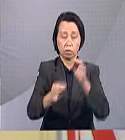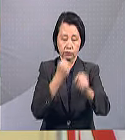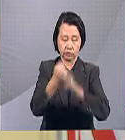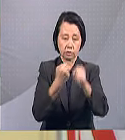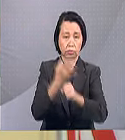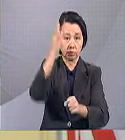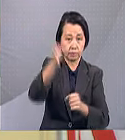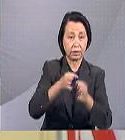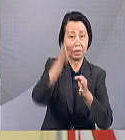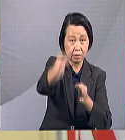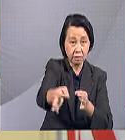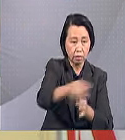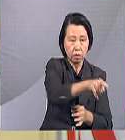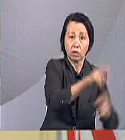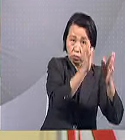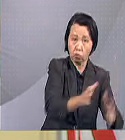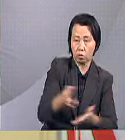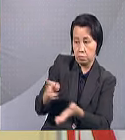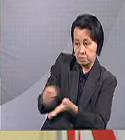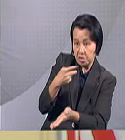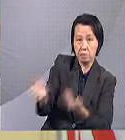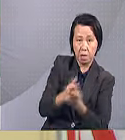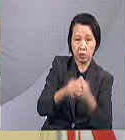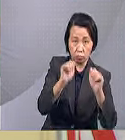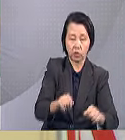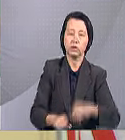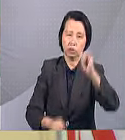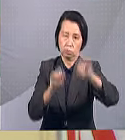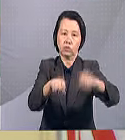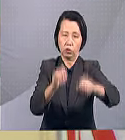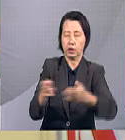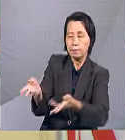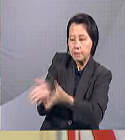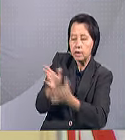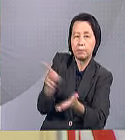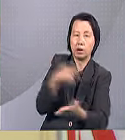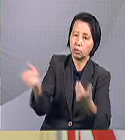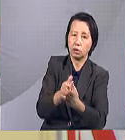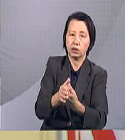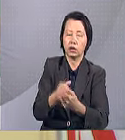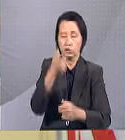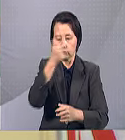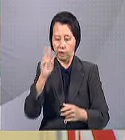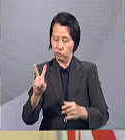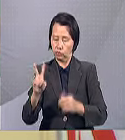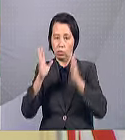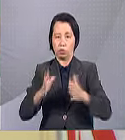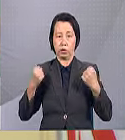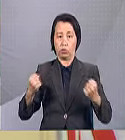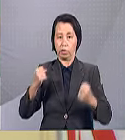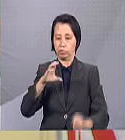ada masalah apa-apa, bahkan insyaAllah besok hari kedua orang kuat kami, CEO tabung haji dan